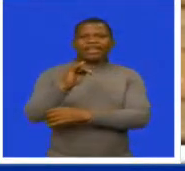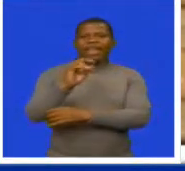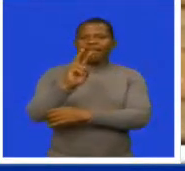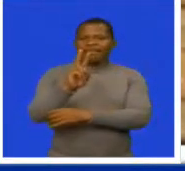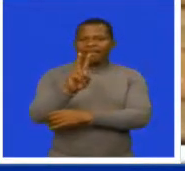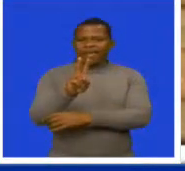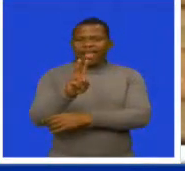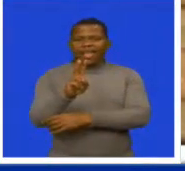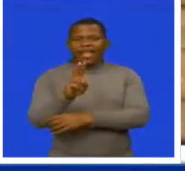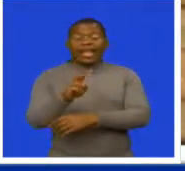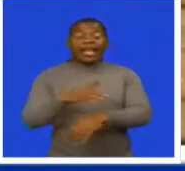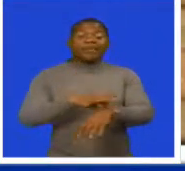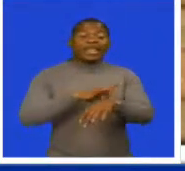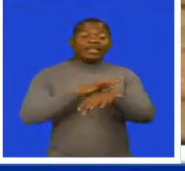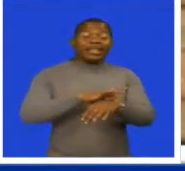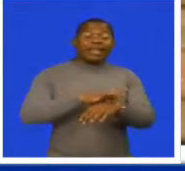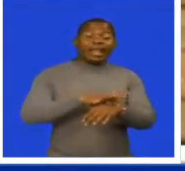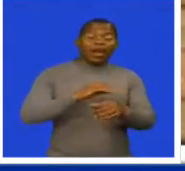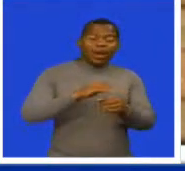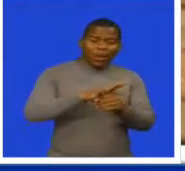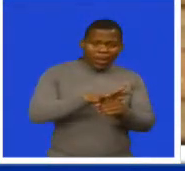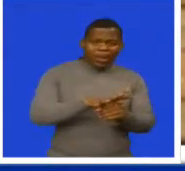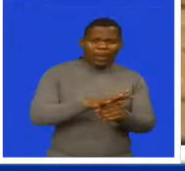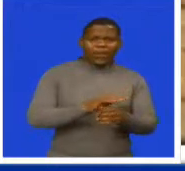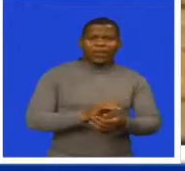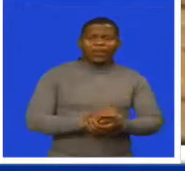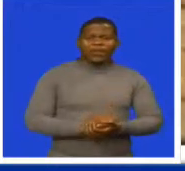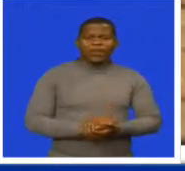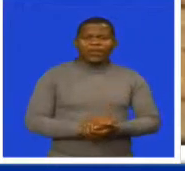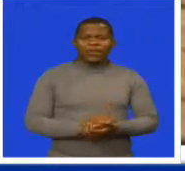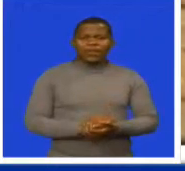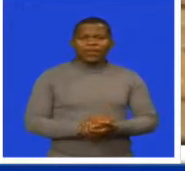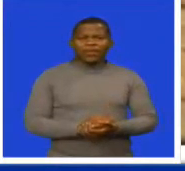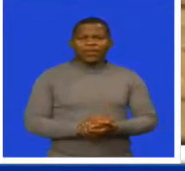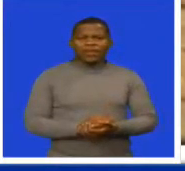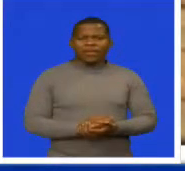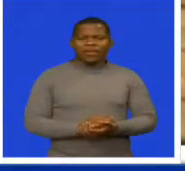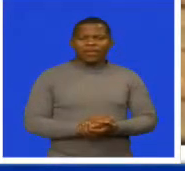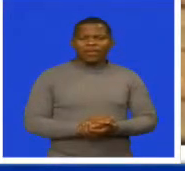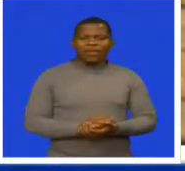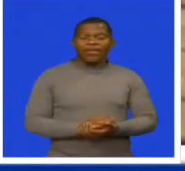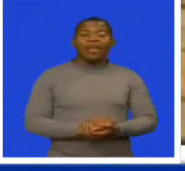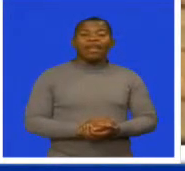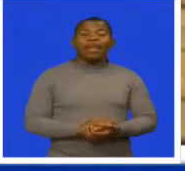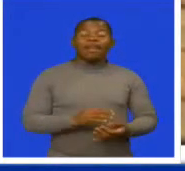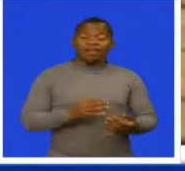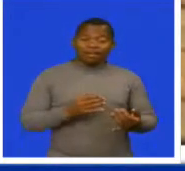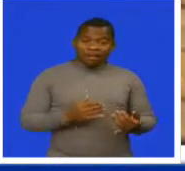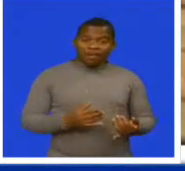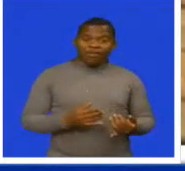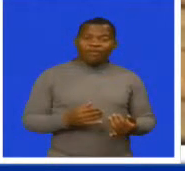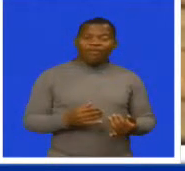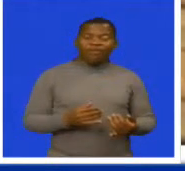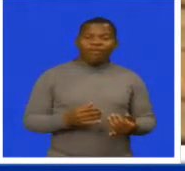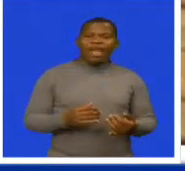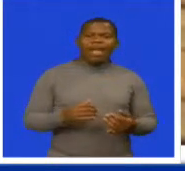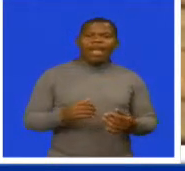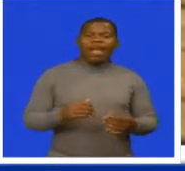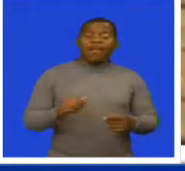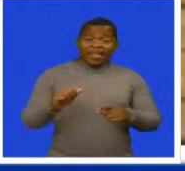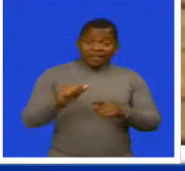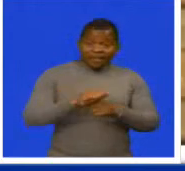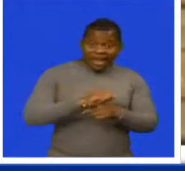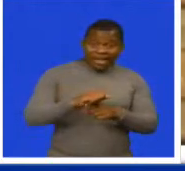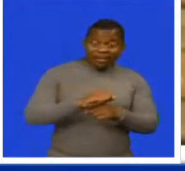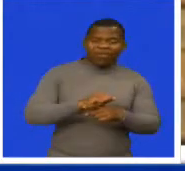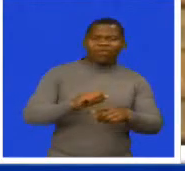ethu atholile ukuthi through lusito lwabo akhona ukusatholele lokufundziseka ukuthi singabe vele silwa njani